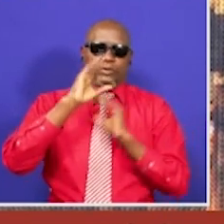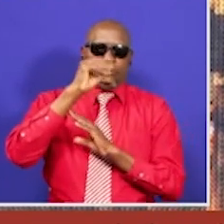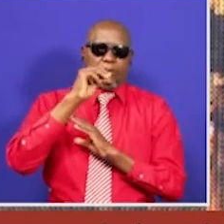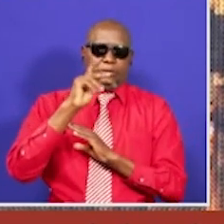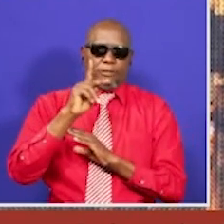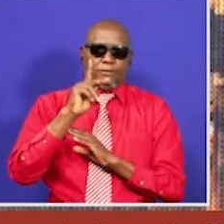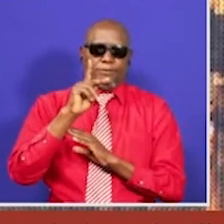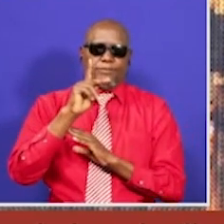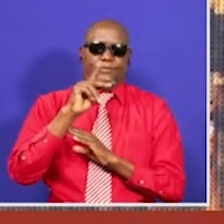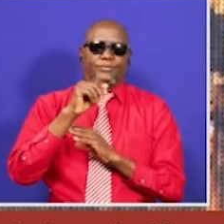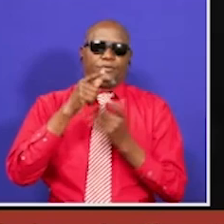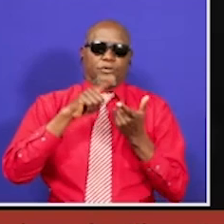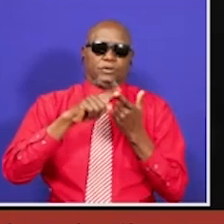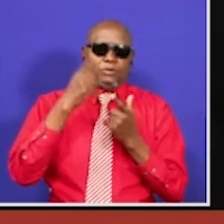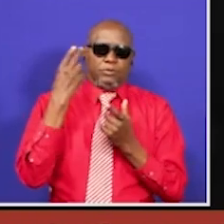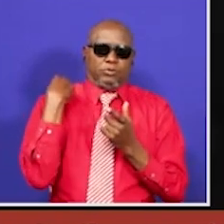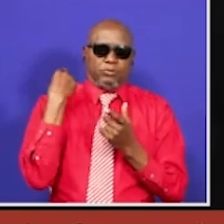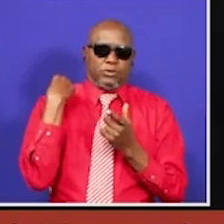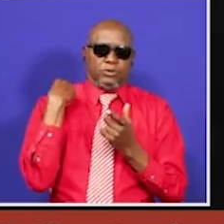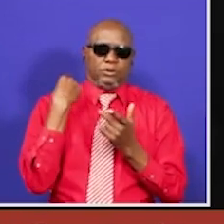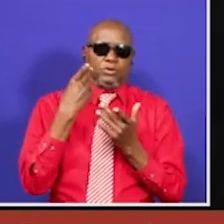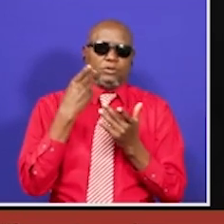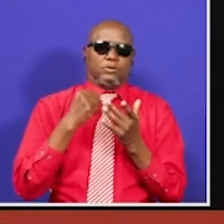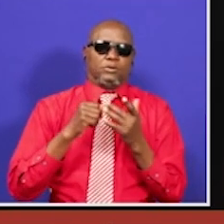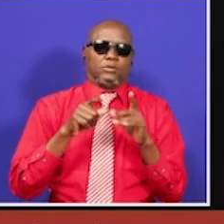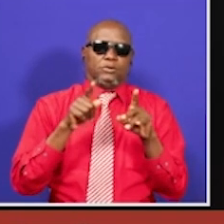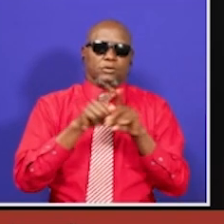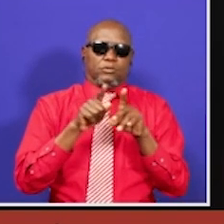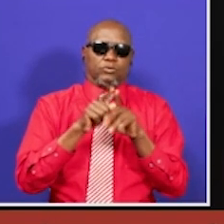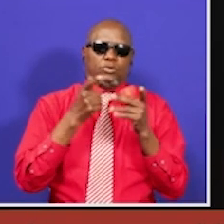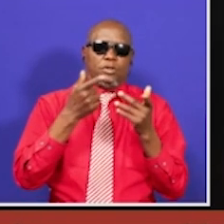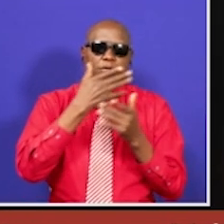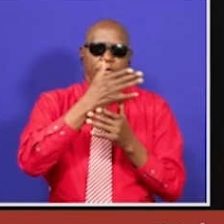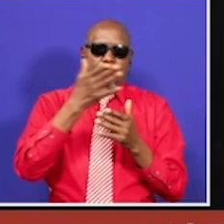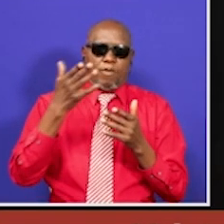hayo ni uwajibikaji na wa ufyatuaji risasi haramu,